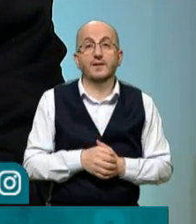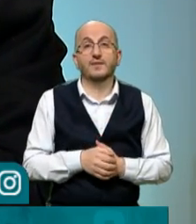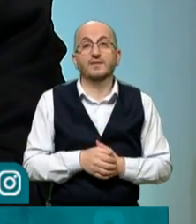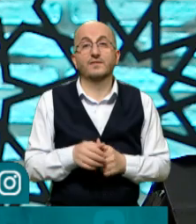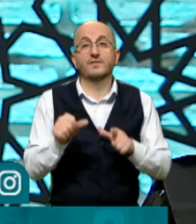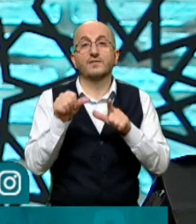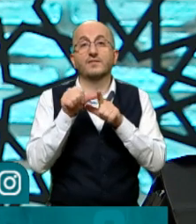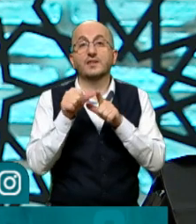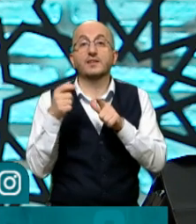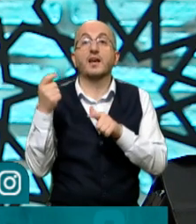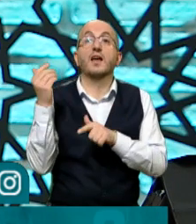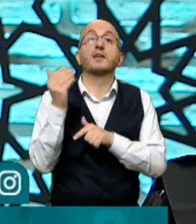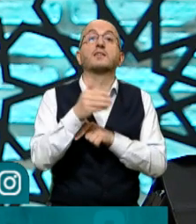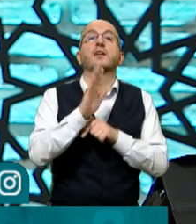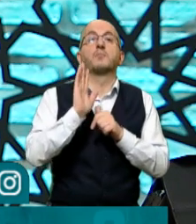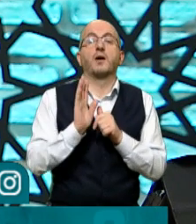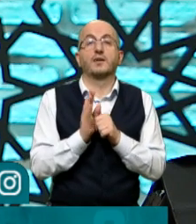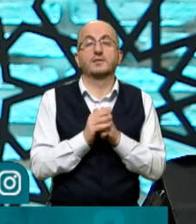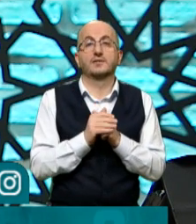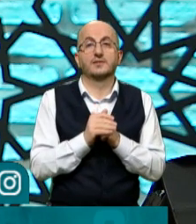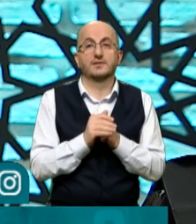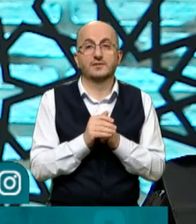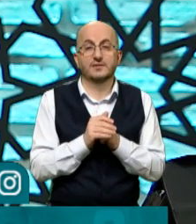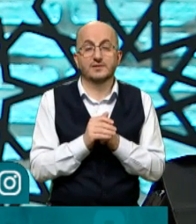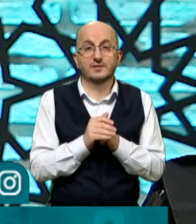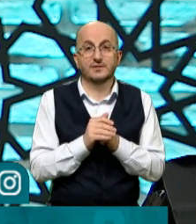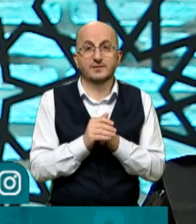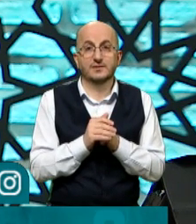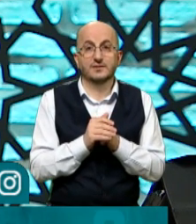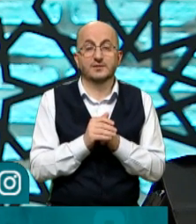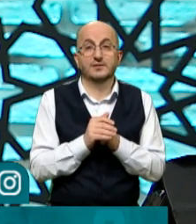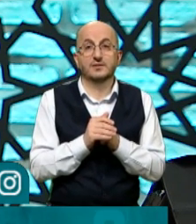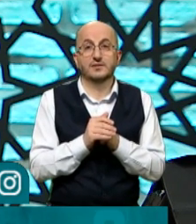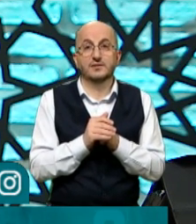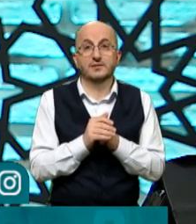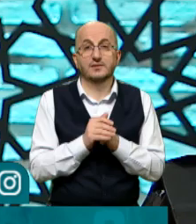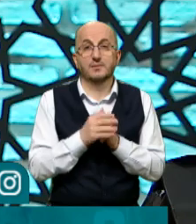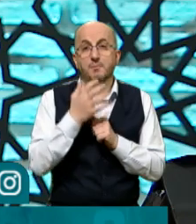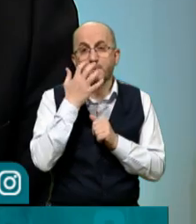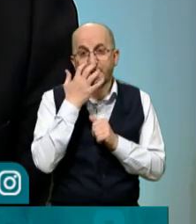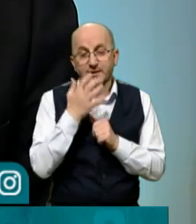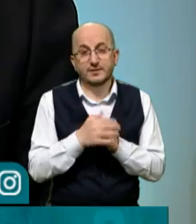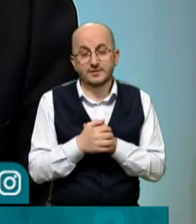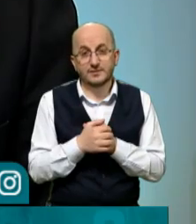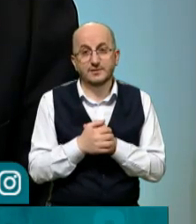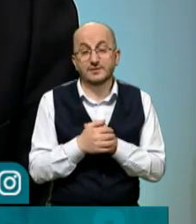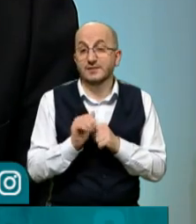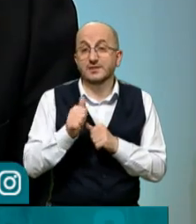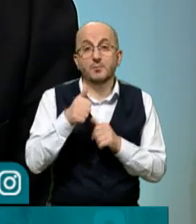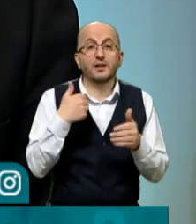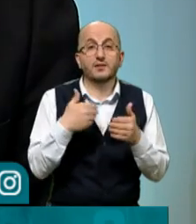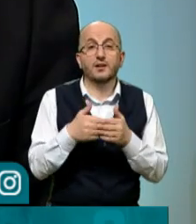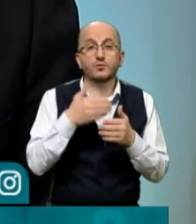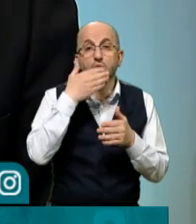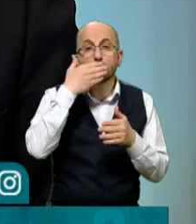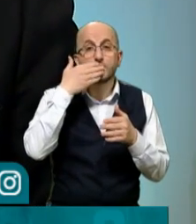burada fidyeye gidilmez. Zaten burada fidye ne yapılmaz? Gidilmez. O zaman beklenir. Beklenir. Ne zamana kadar?